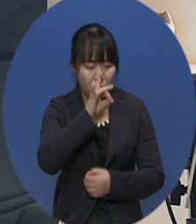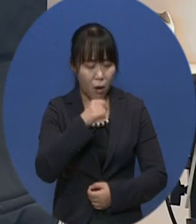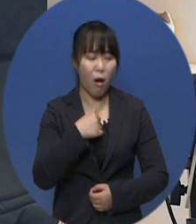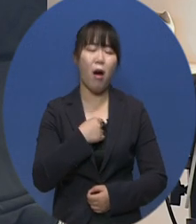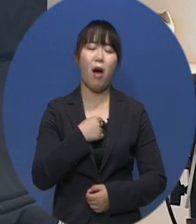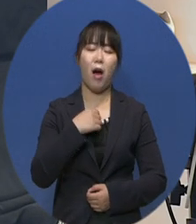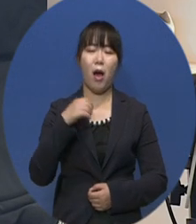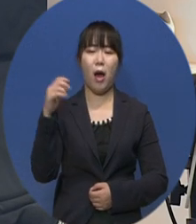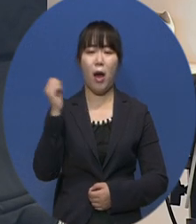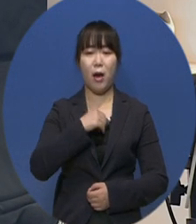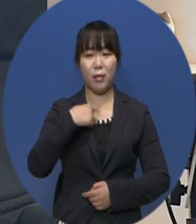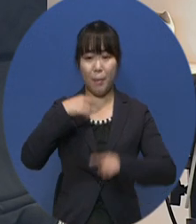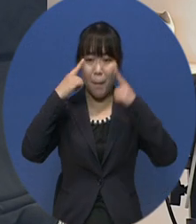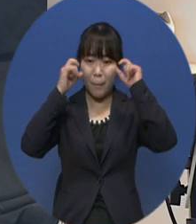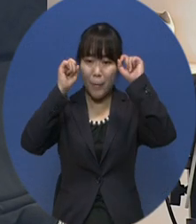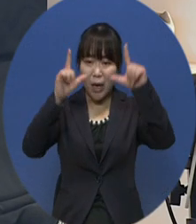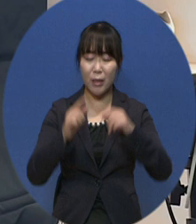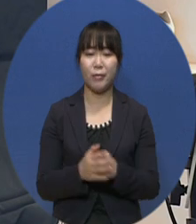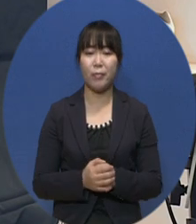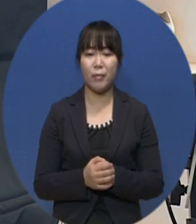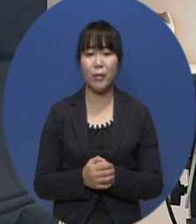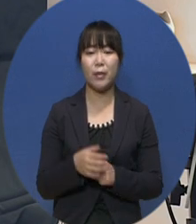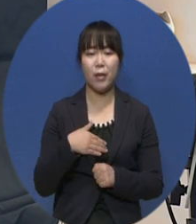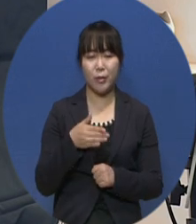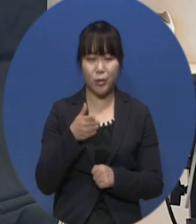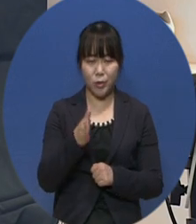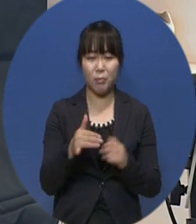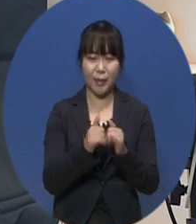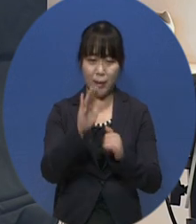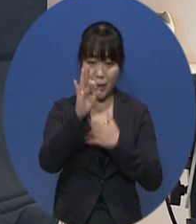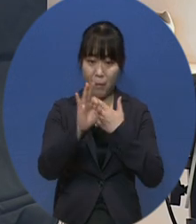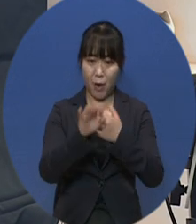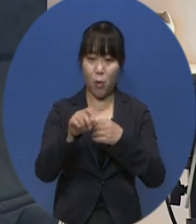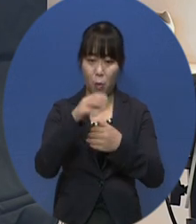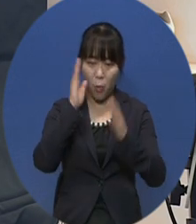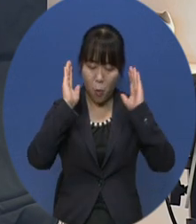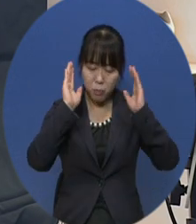제가 그걸 그때 깨닫게 되고 네. 내가 이제 전문의가 되면 꼭 이쪽으로